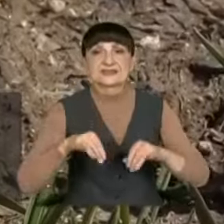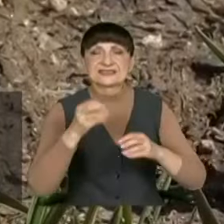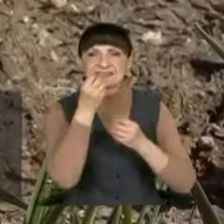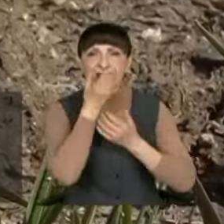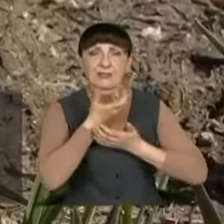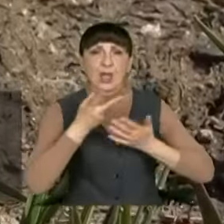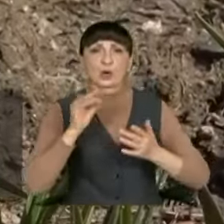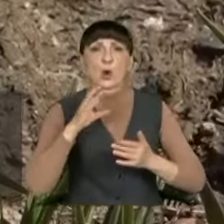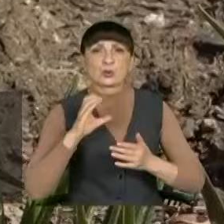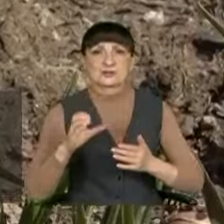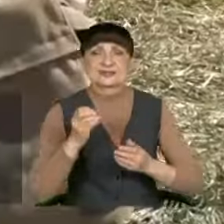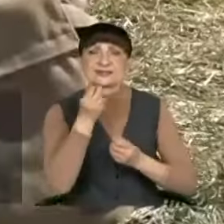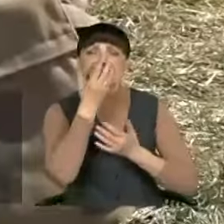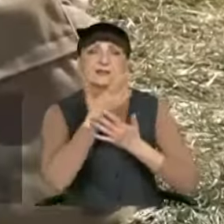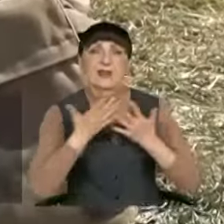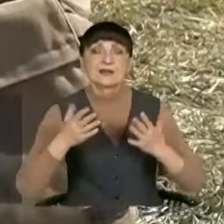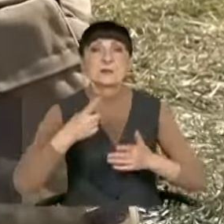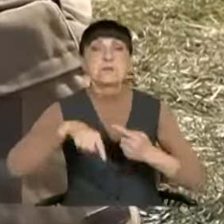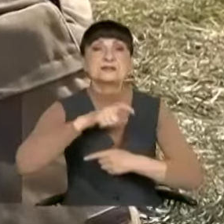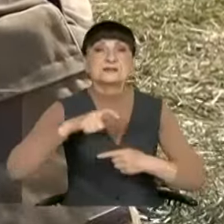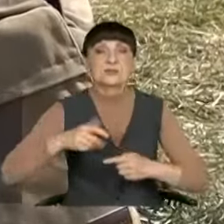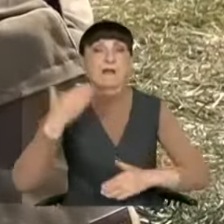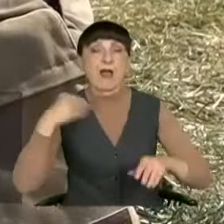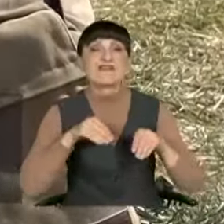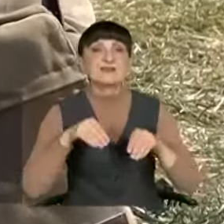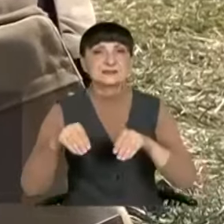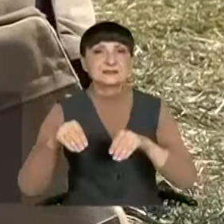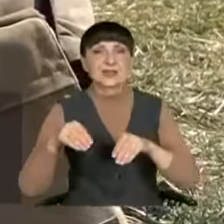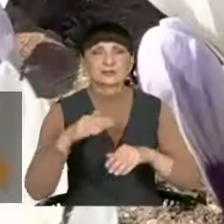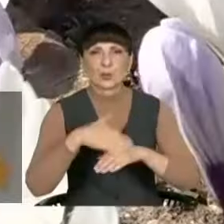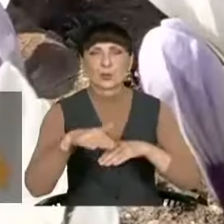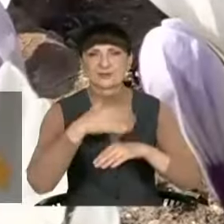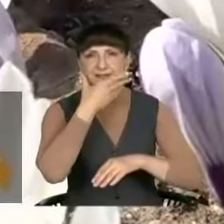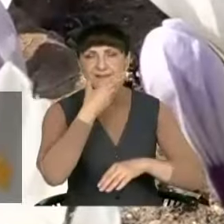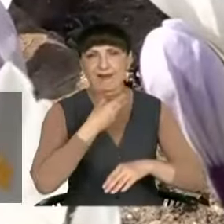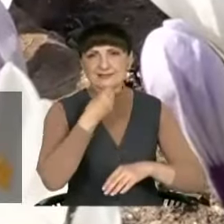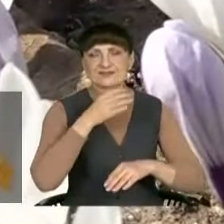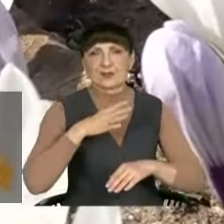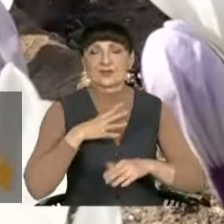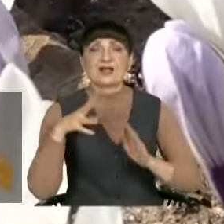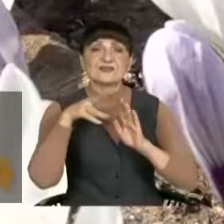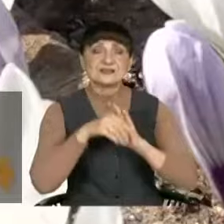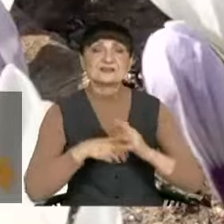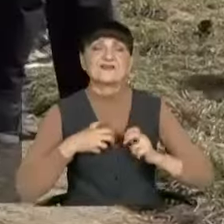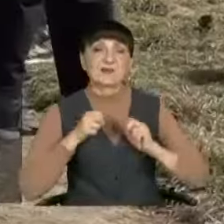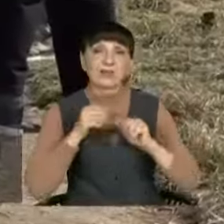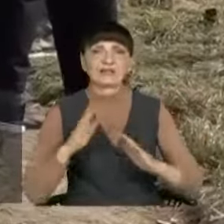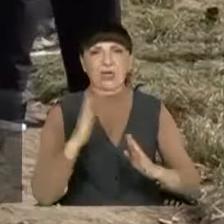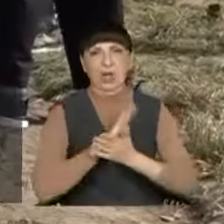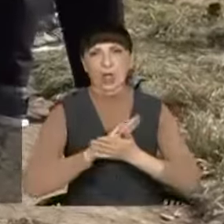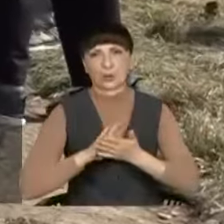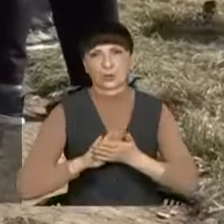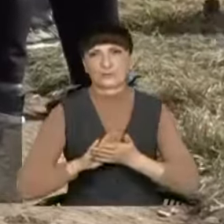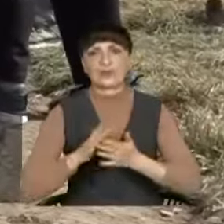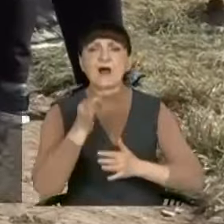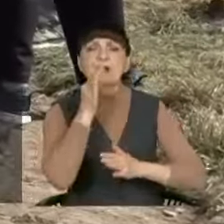яркие и красочные цветы бизнесмены высадили заранее чтобы преобразить улицы Мегаполиса и внести свой вклад в экологию с